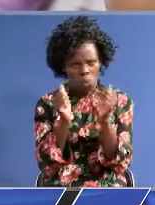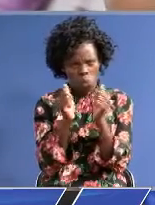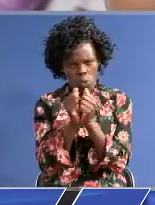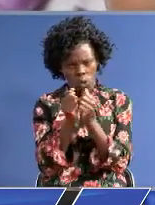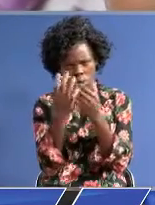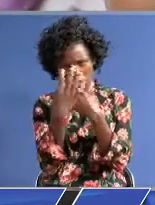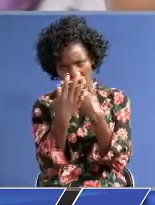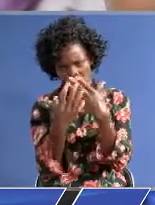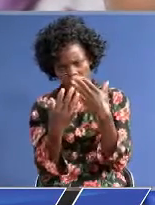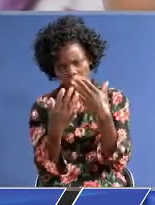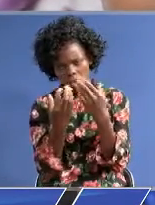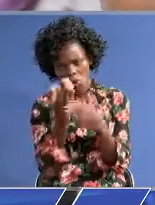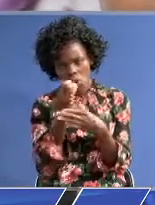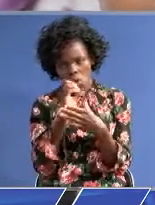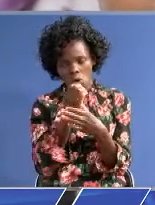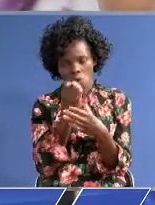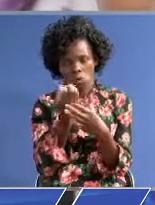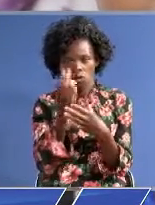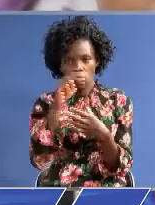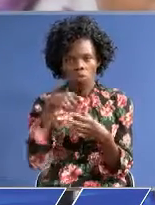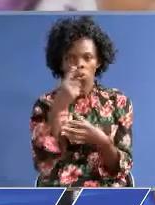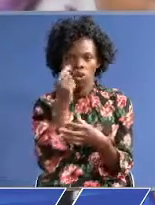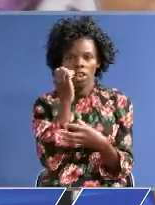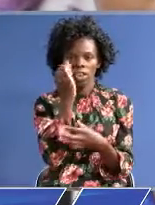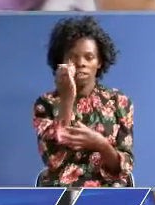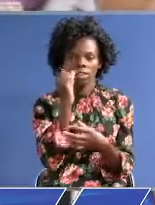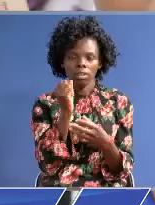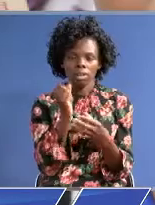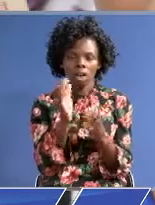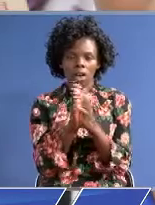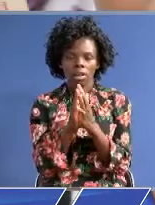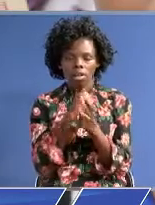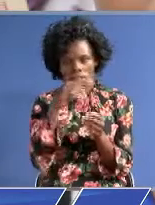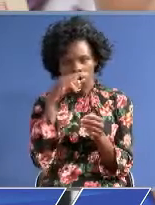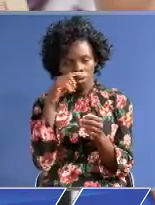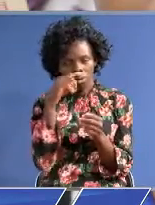contact with the blood or fluids, ama hata sexual contact.